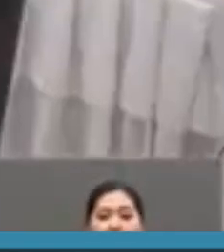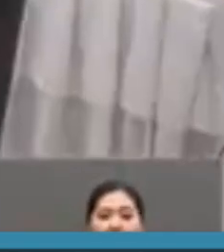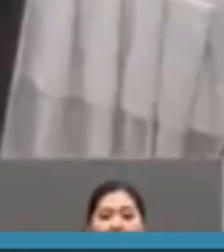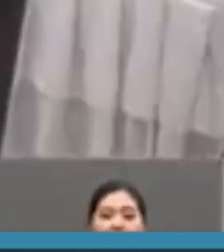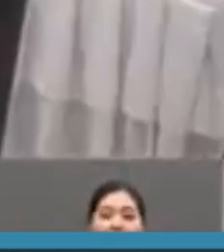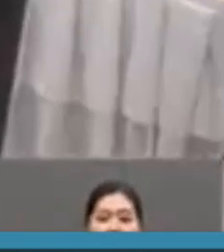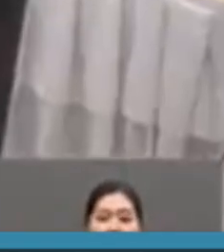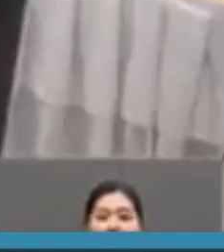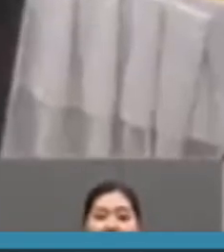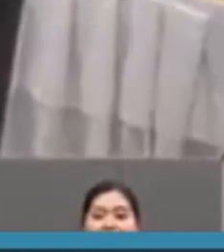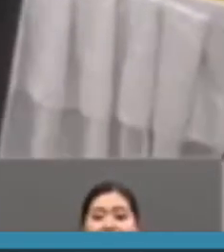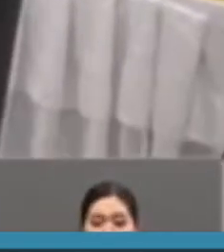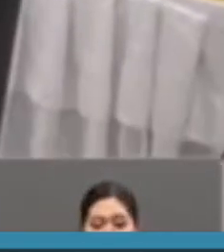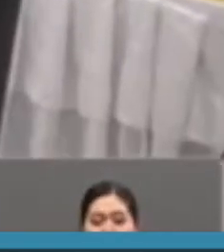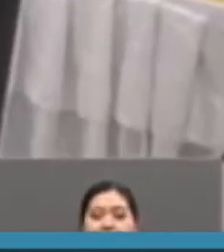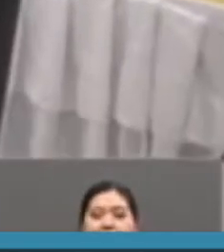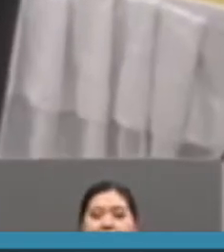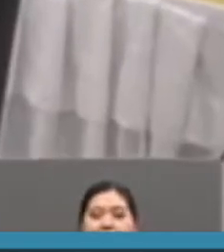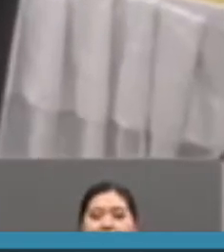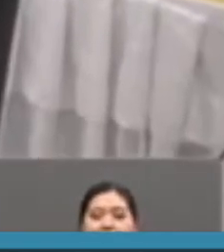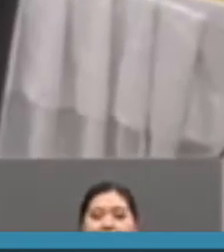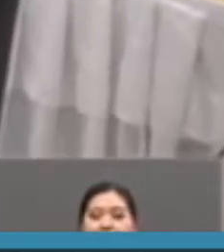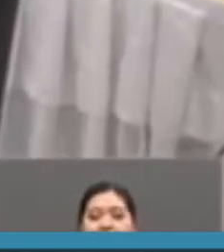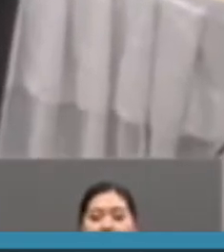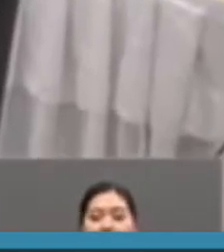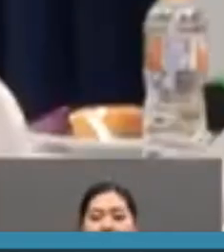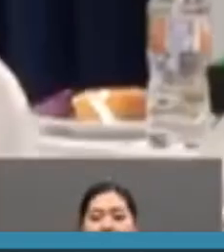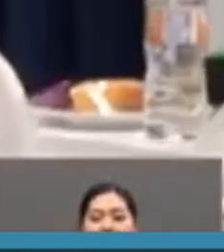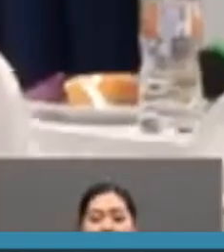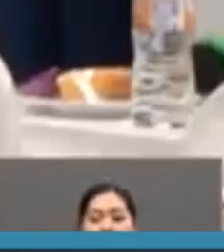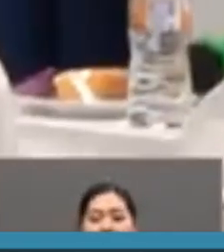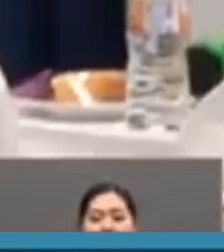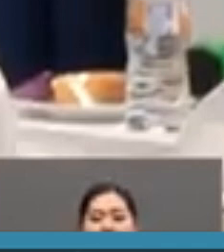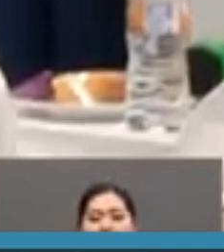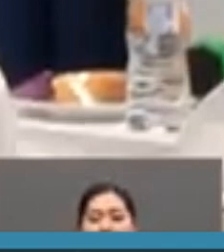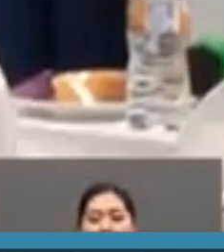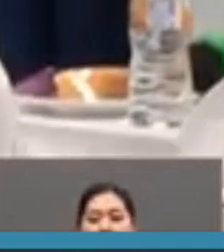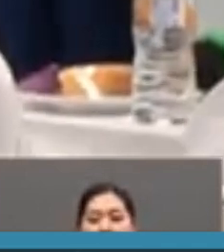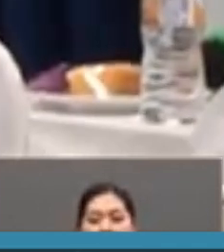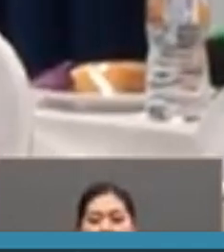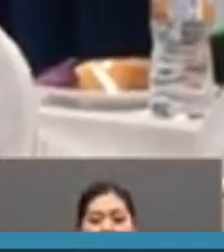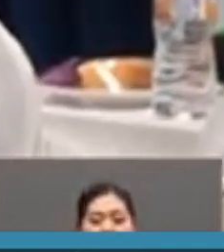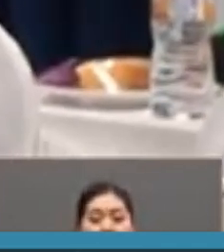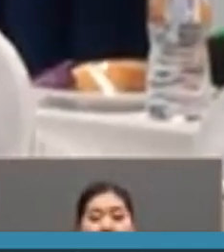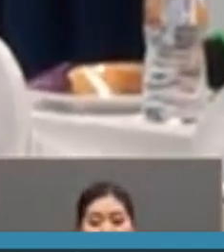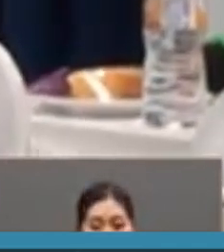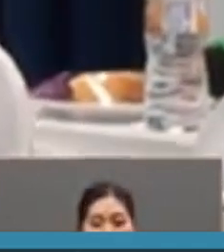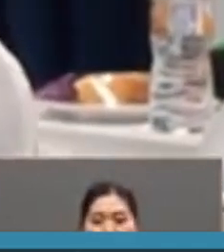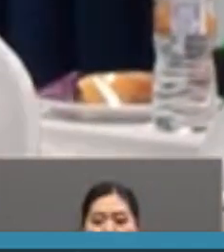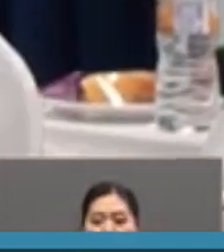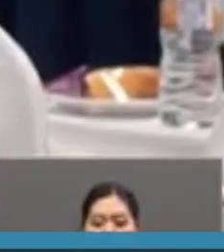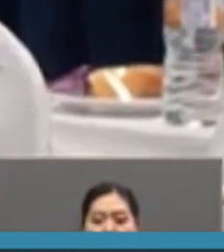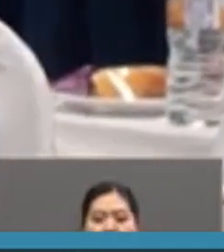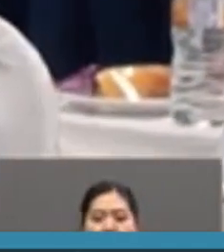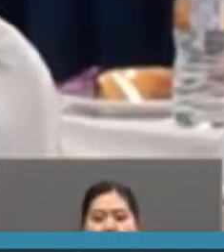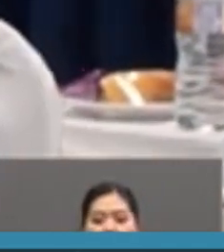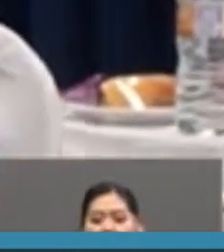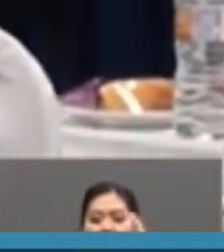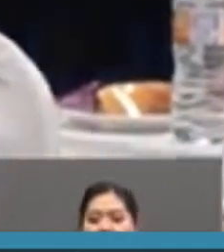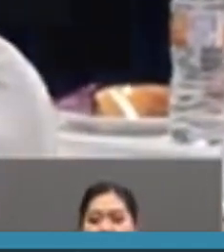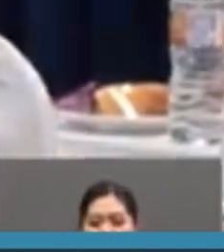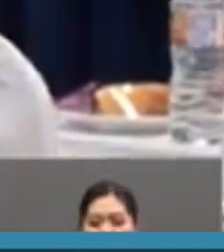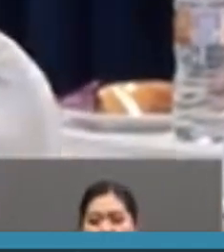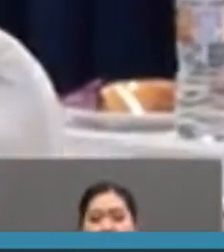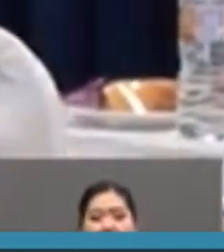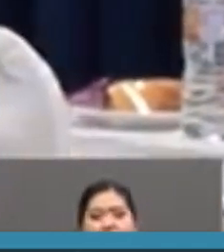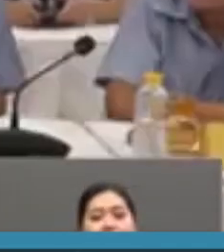นายอนุชาบุรพชัยศรีรองเลขาธิการนายกรัฐมนตรีฝ่ายการเมืองปฏิบัติหน้าที่โฆษกประจำสำนักนายกรัฐมนตรีเปิดเผยว่าพลเอกประยุ